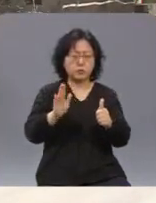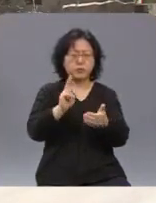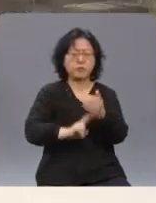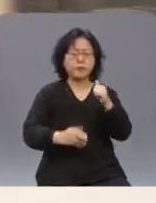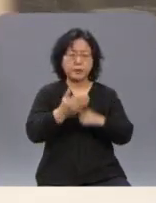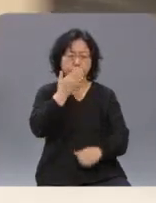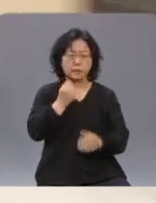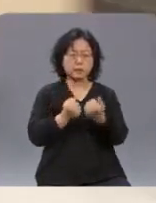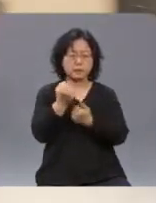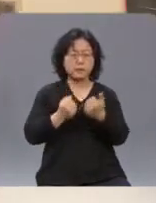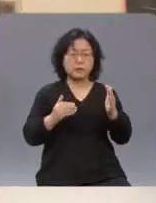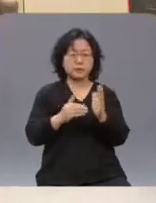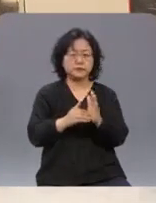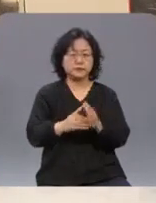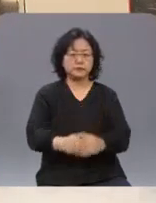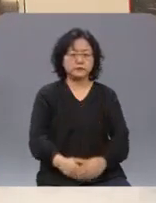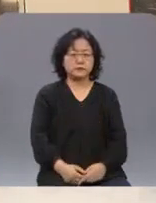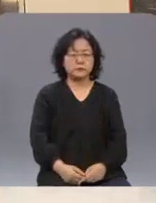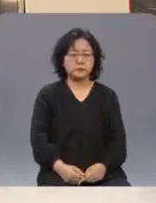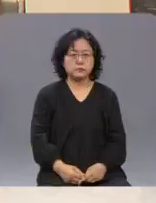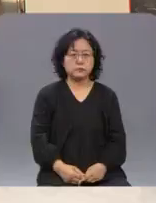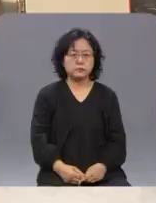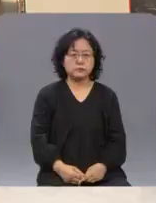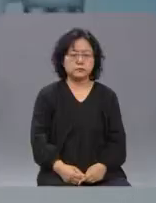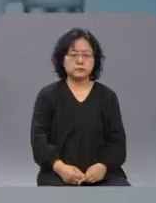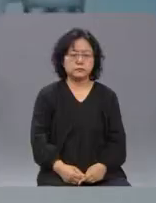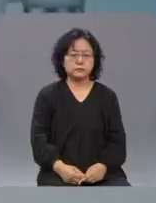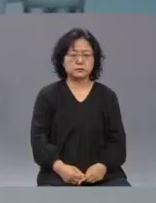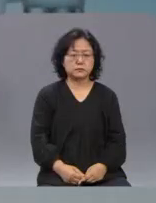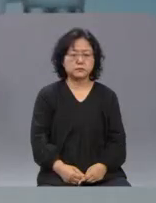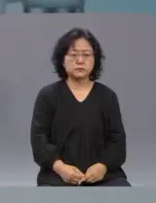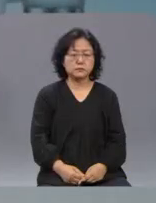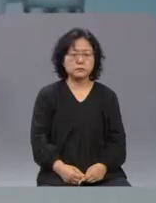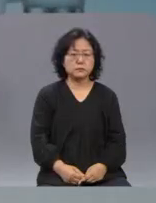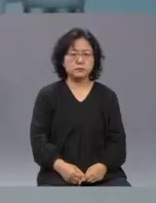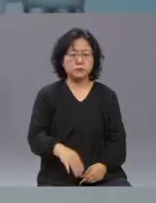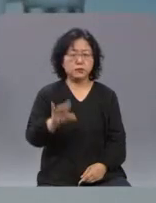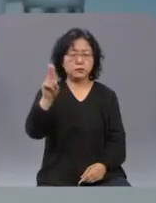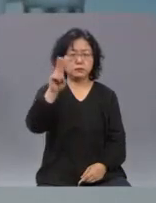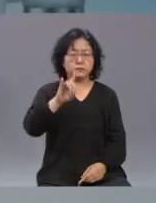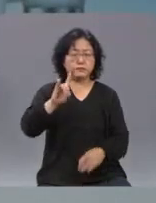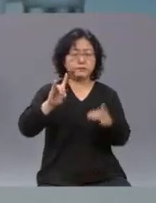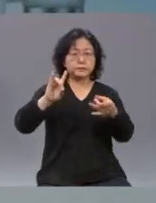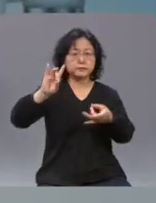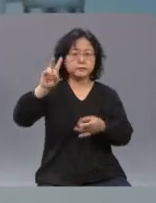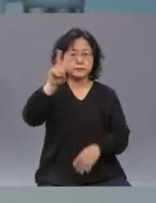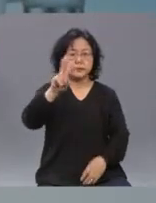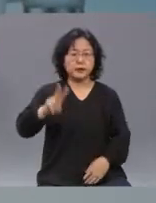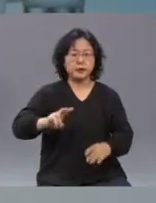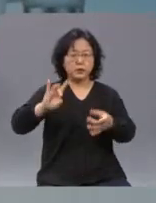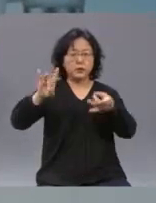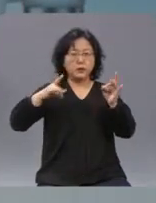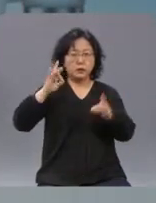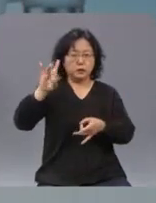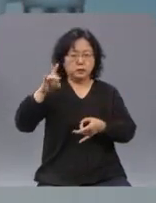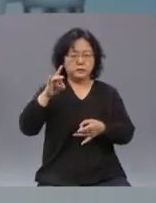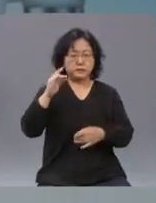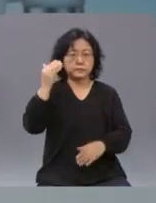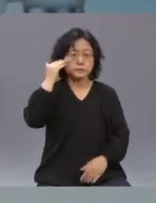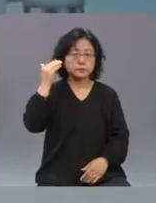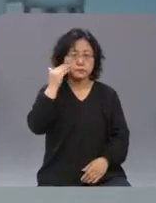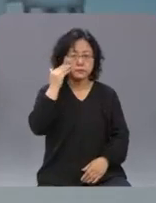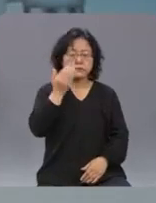있다고 밝혔습니다 KBS 뉴스 김호입니다 베트남이나 태국 등 해외 시장에서 우리나라